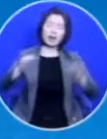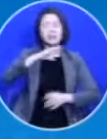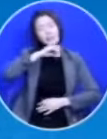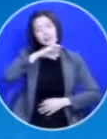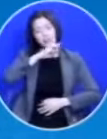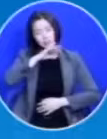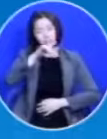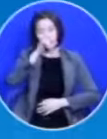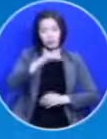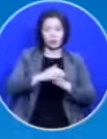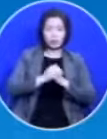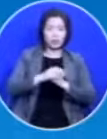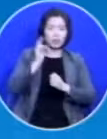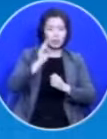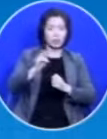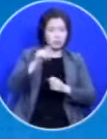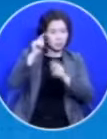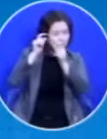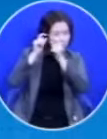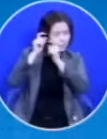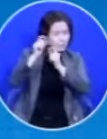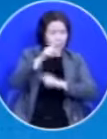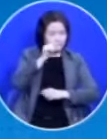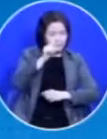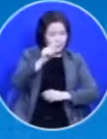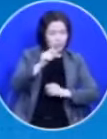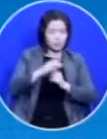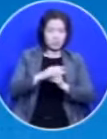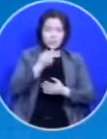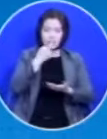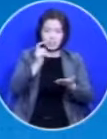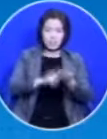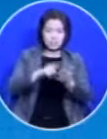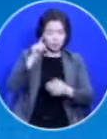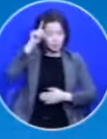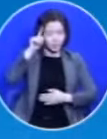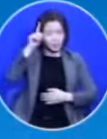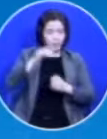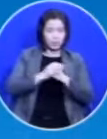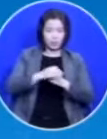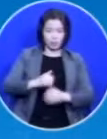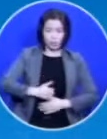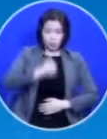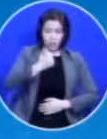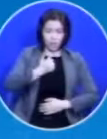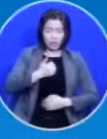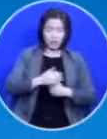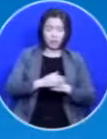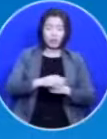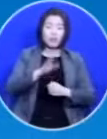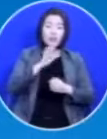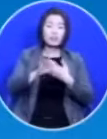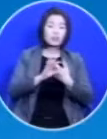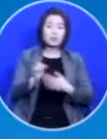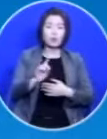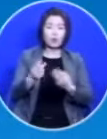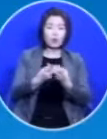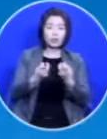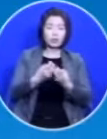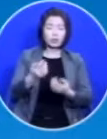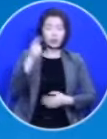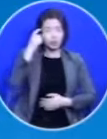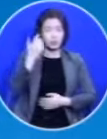투정하고 그냥 너무 예민해지고 쉽게 짜증내고 화내고 그러면 여러분 어떻게